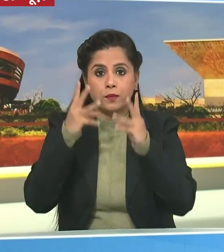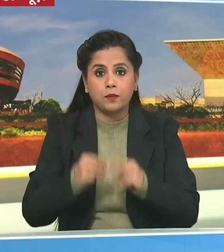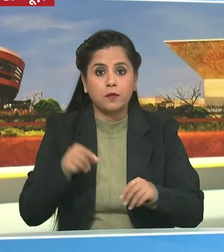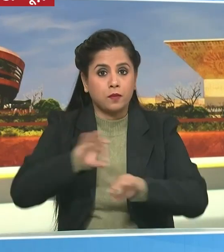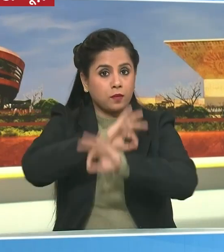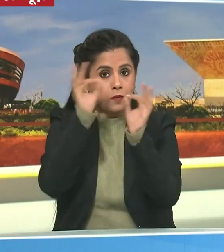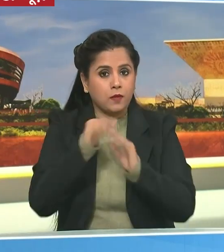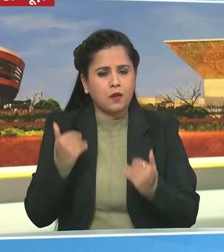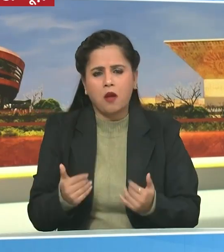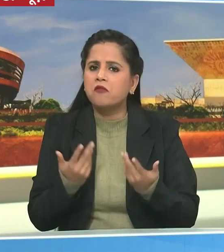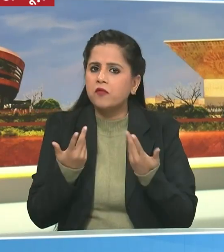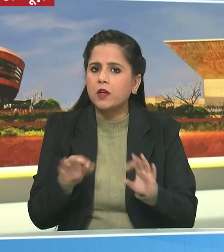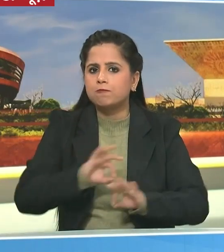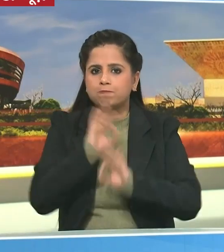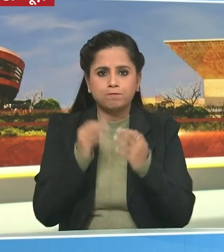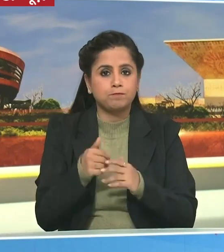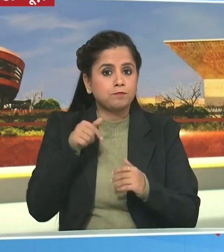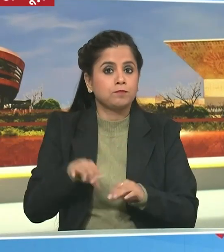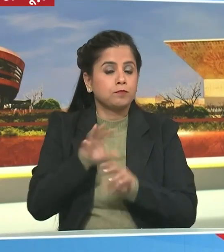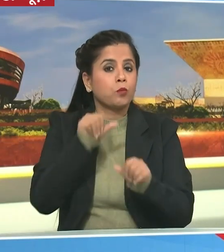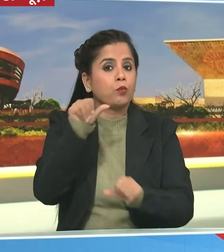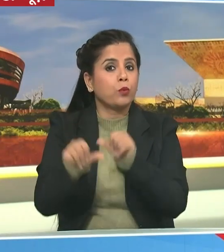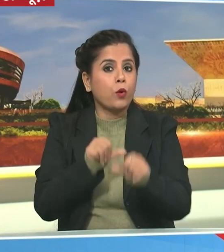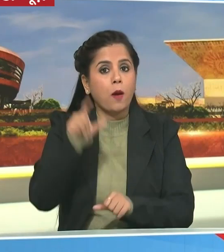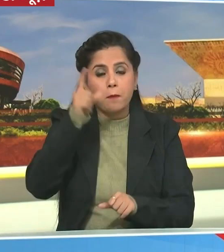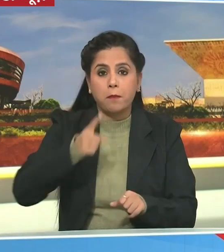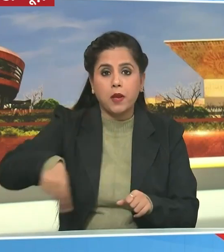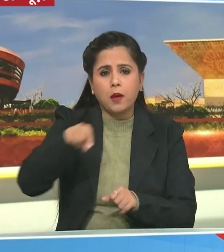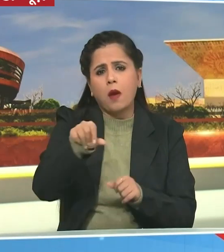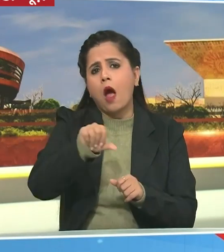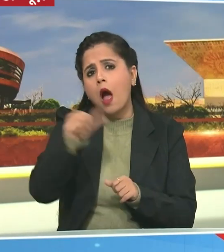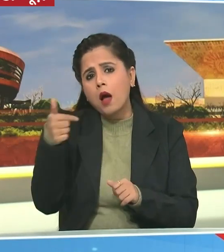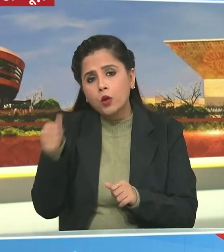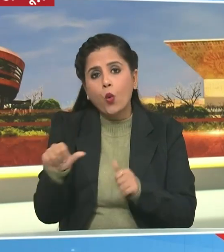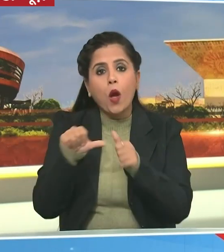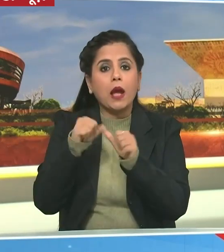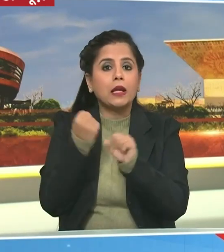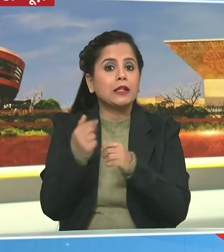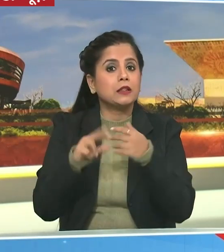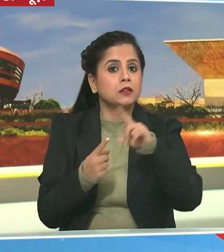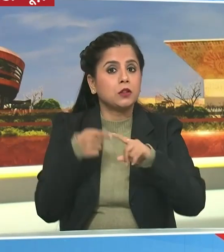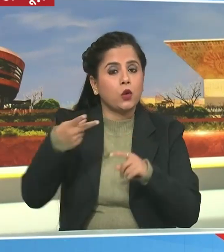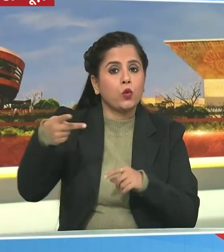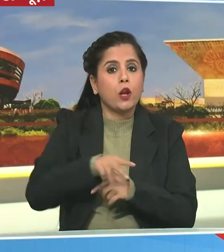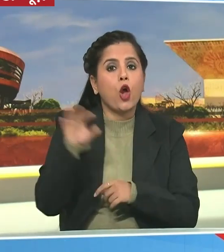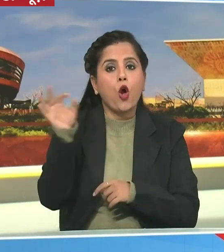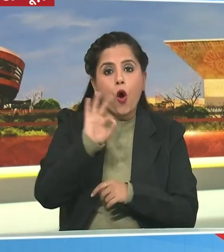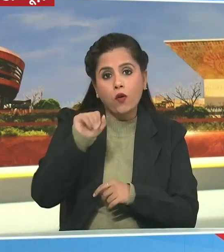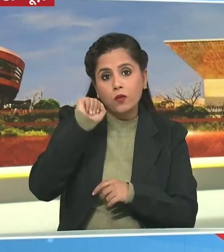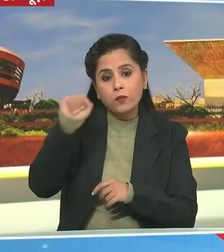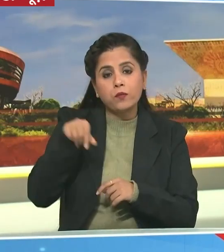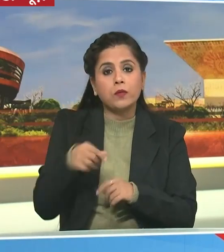की तैयारियां पूरी हो चुकी हैं। इस प्रक्रिया में प्रत्याशी के अलावा उनके एजेंट और रिटर्निंग ऑफिसर के साथ